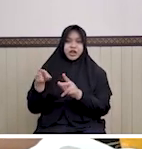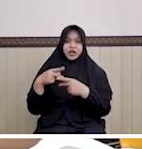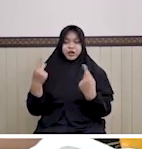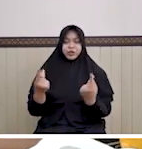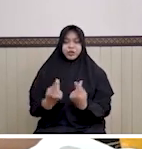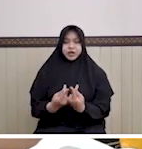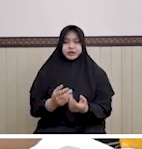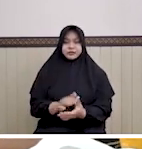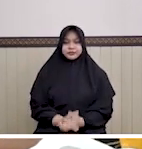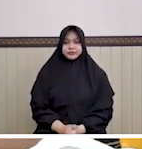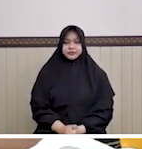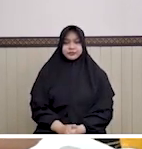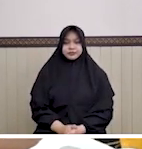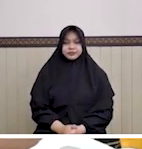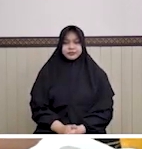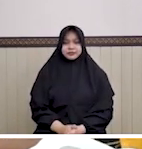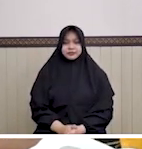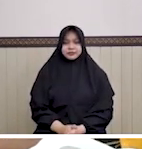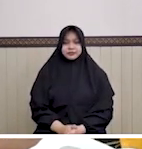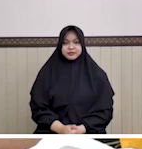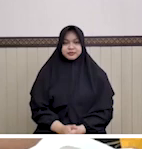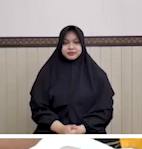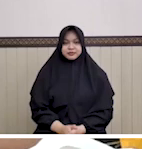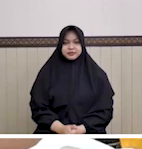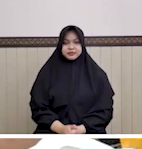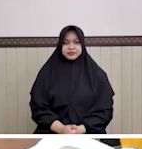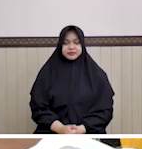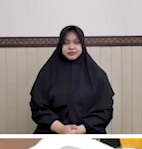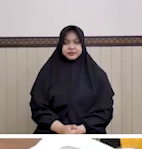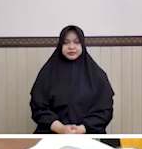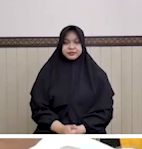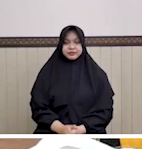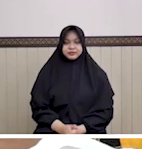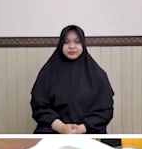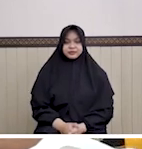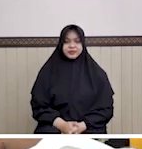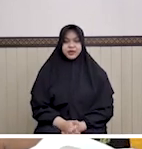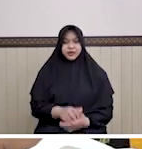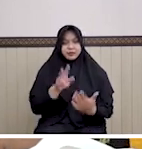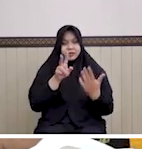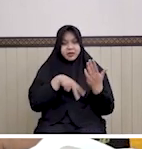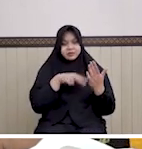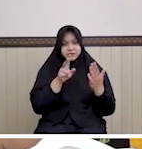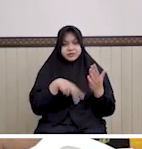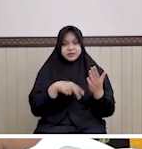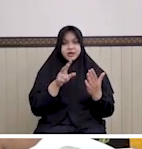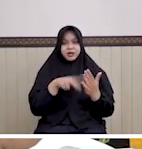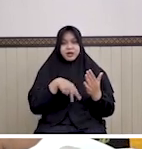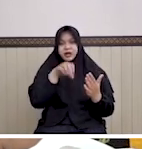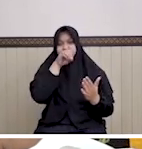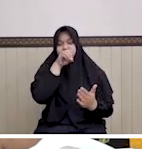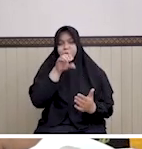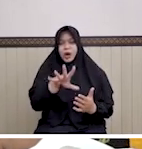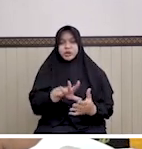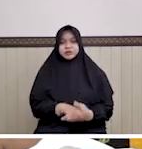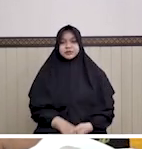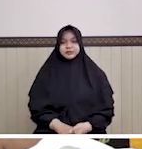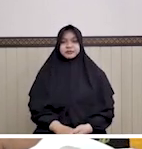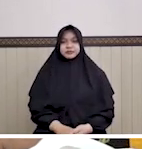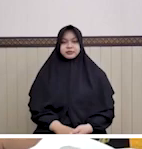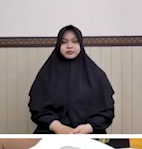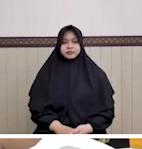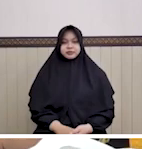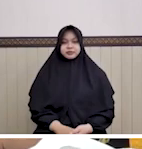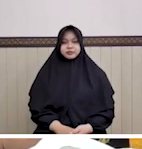minta dibuatkan tahanan keluar eh sudah baca-baca yang keras Wacoal